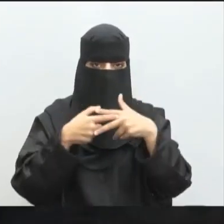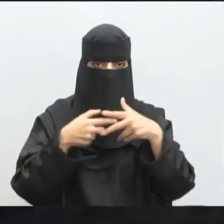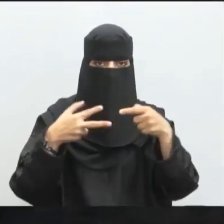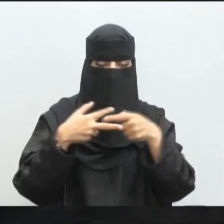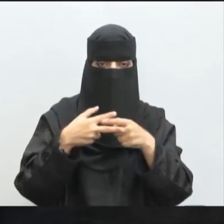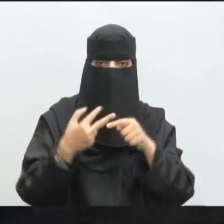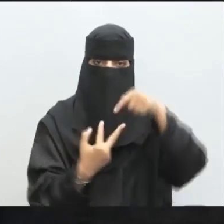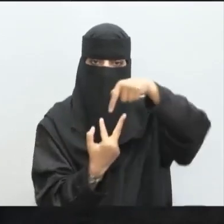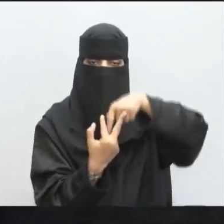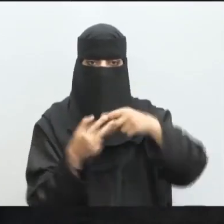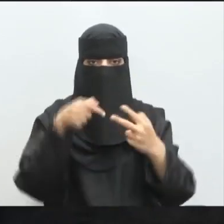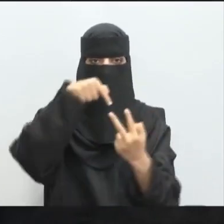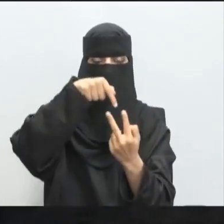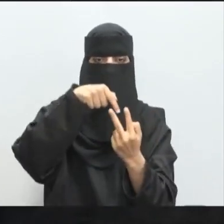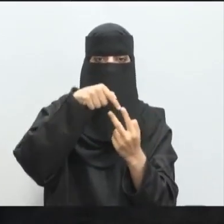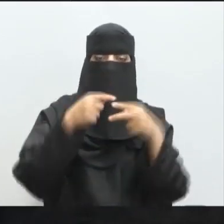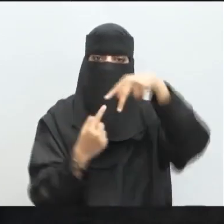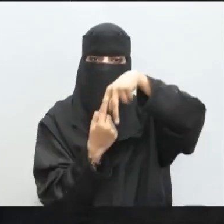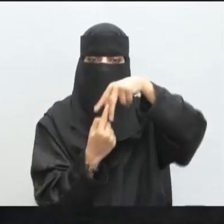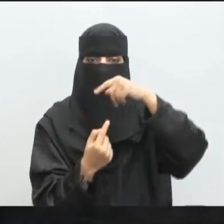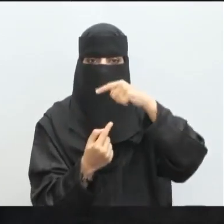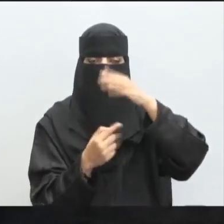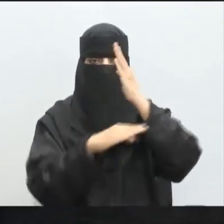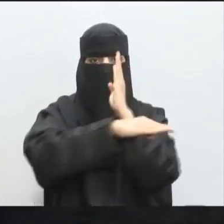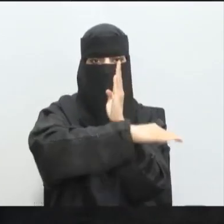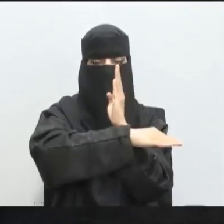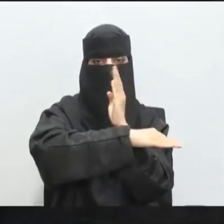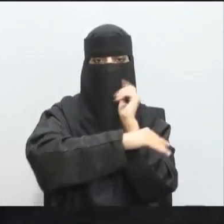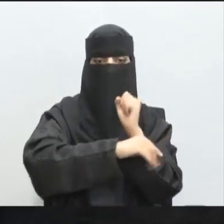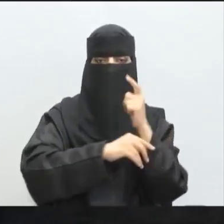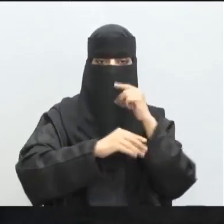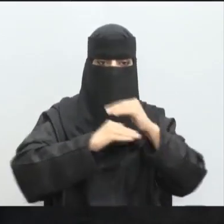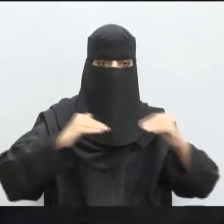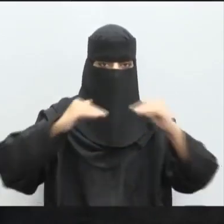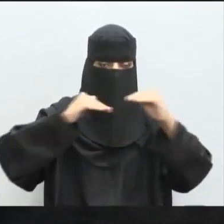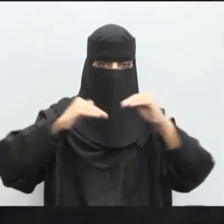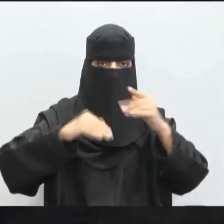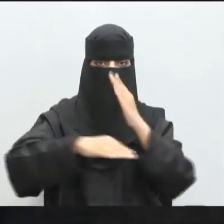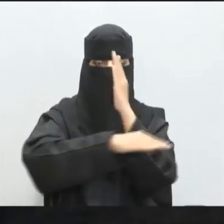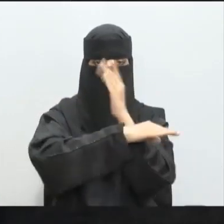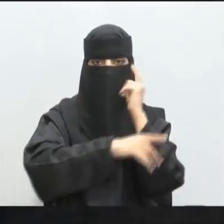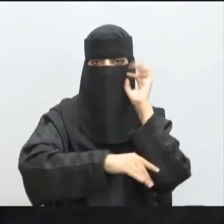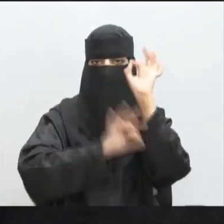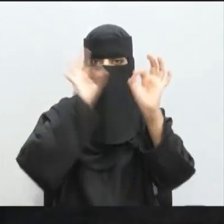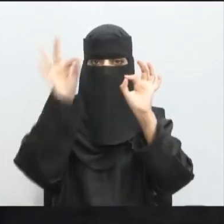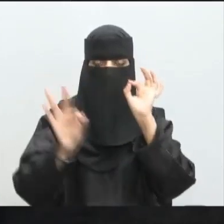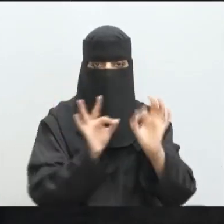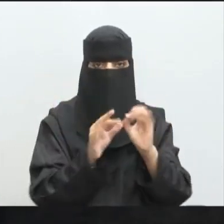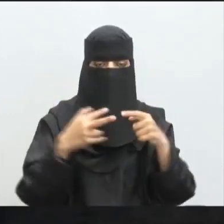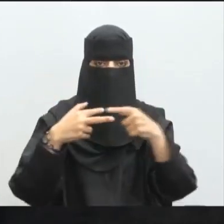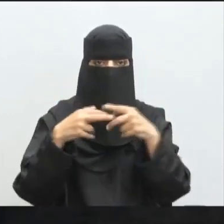الخريطه وهذا السهم دائما يكون موازي لخطوط الطول من خلال هذا السهم نعرف